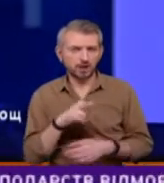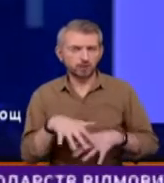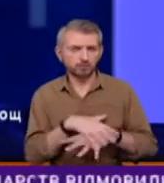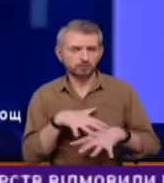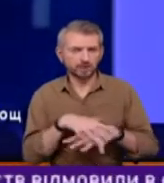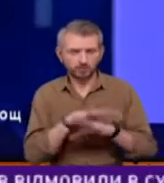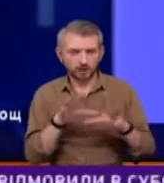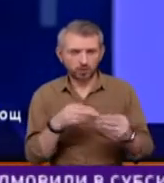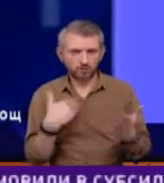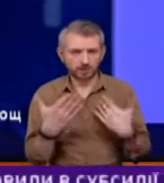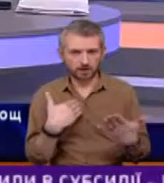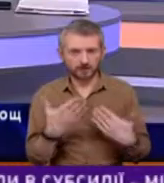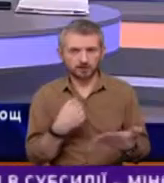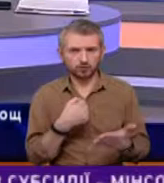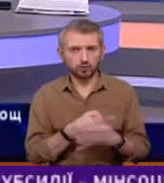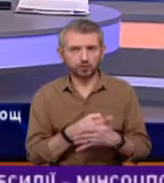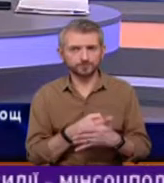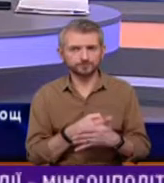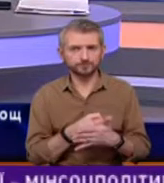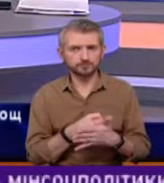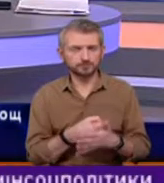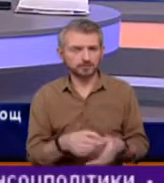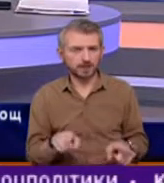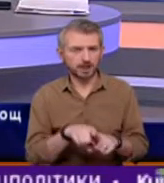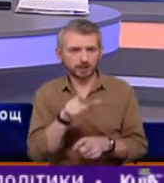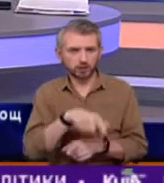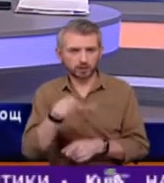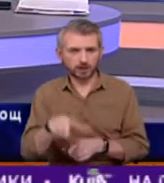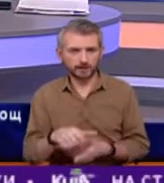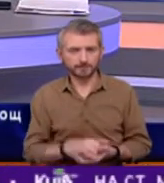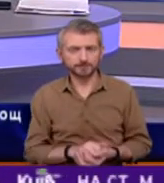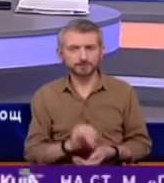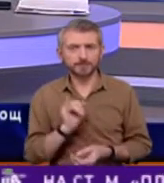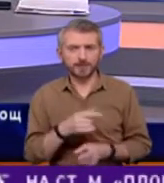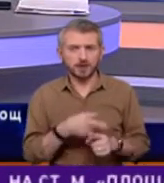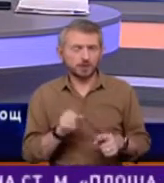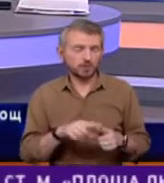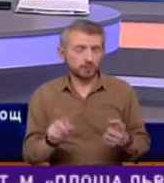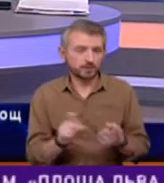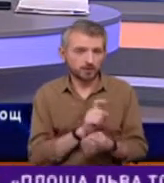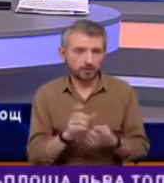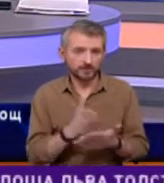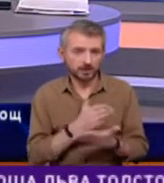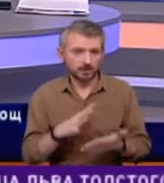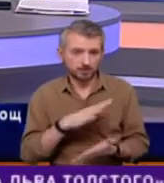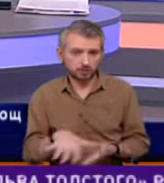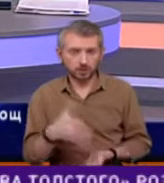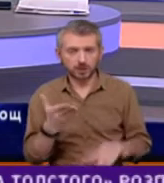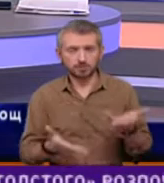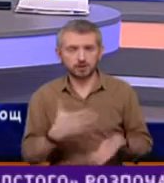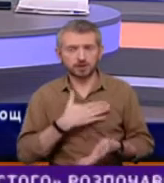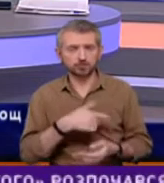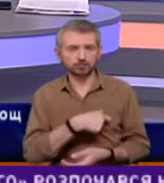суспільство загалом ставиться до таких людей. І цього б скандалу взагалі не було, якби